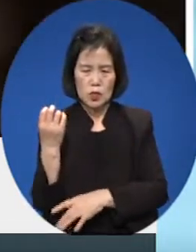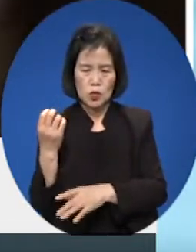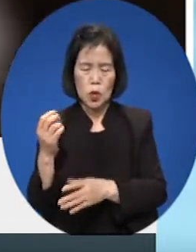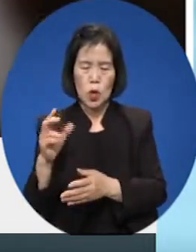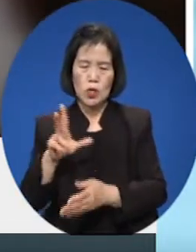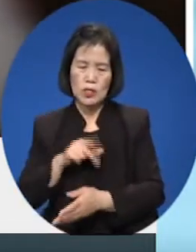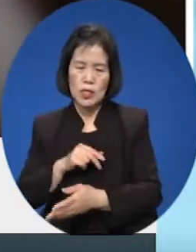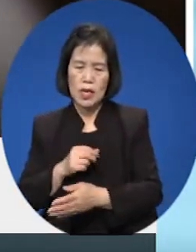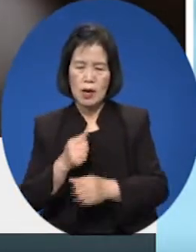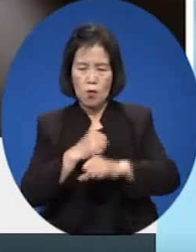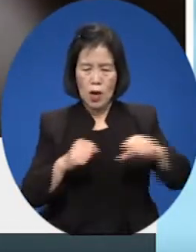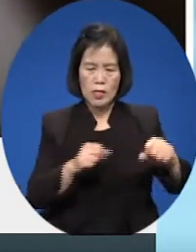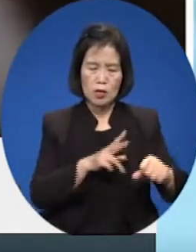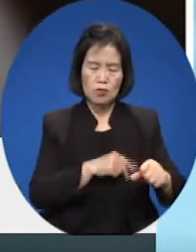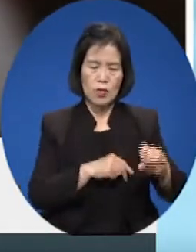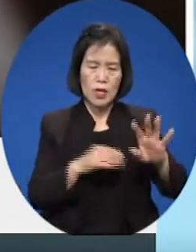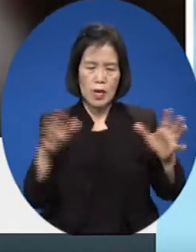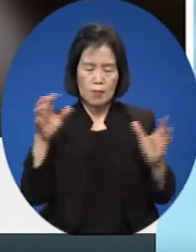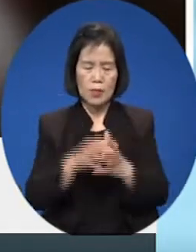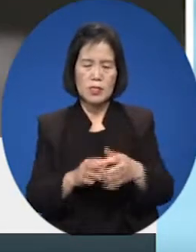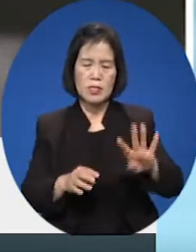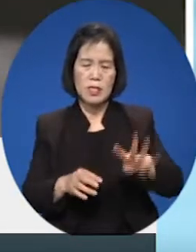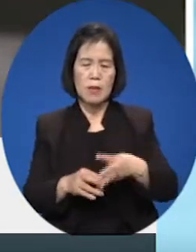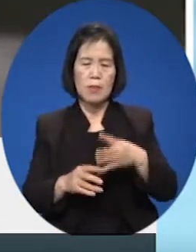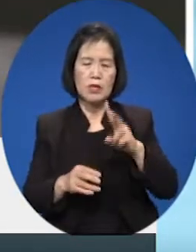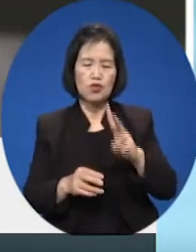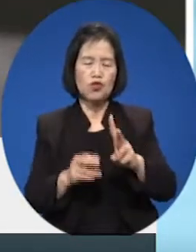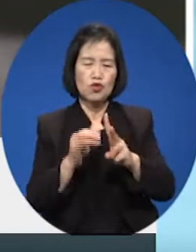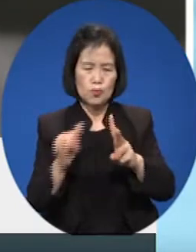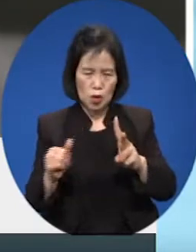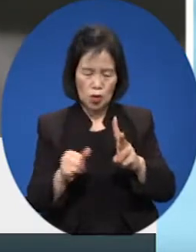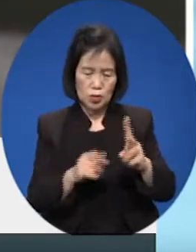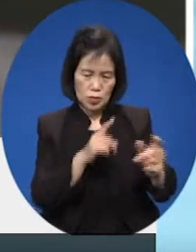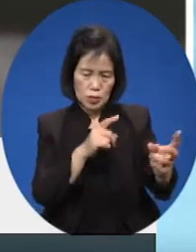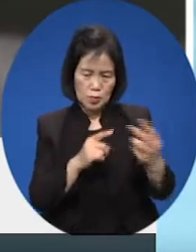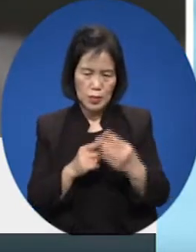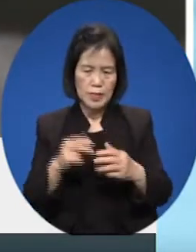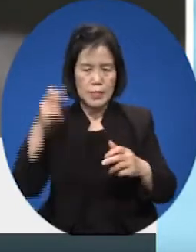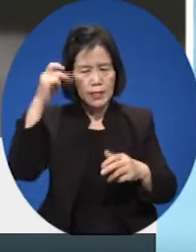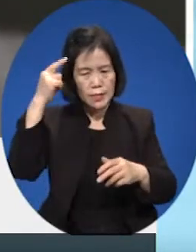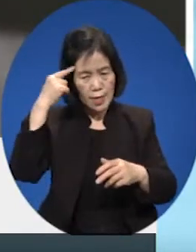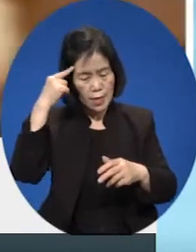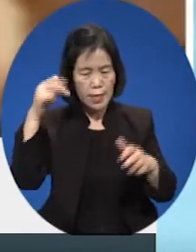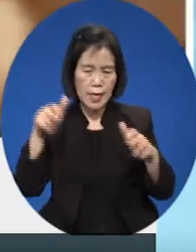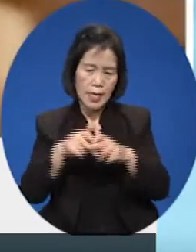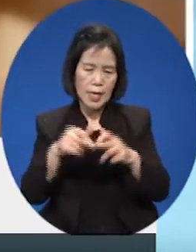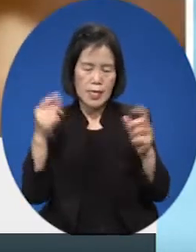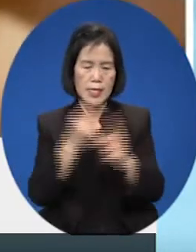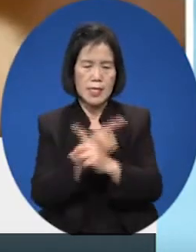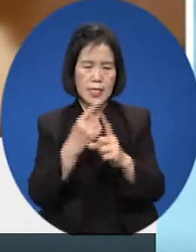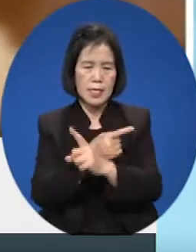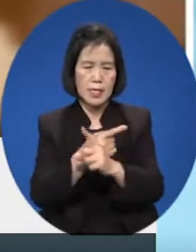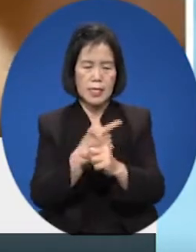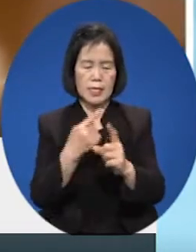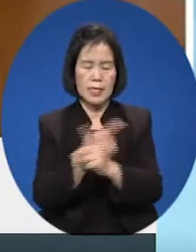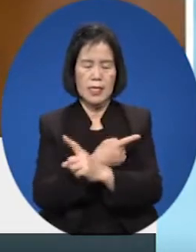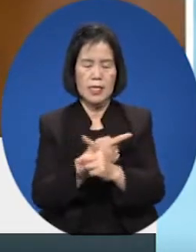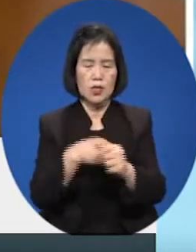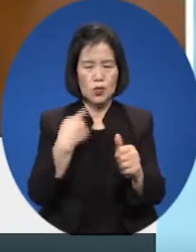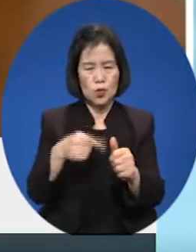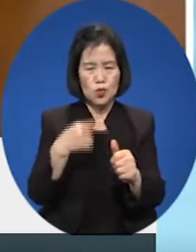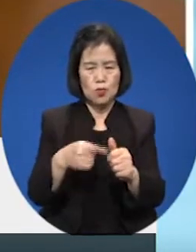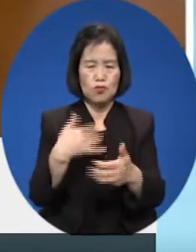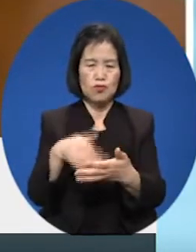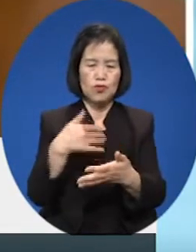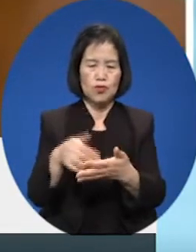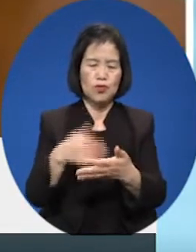광역의회에 402명이 있는데 그 의원들을 대상으로 해서 장애인식 개선 교육을 17차례 나눠서 이렇게